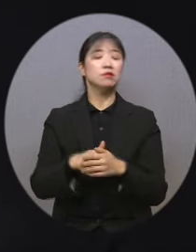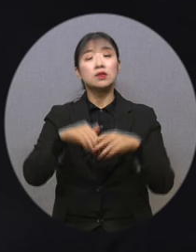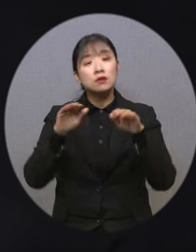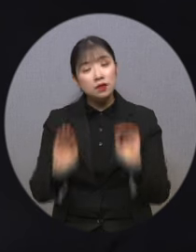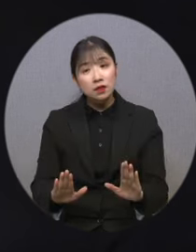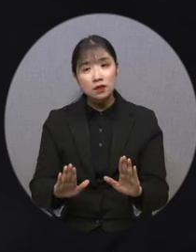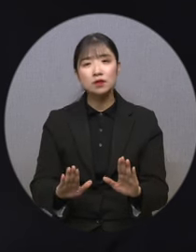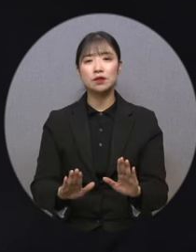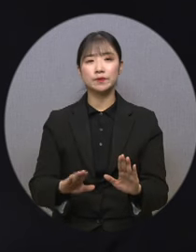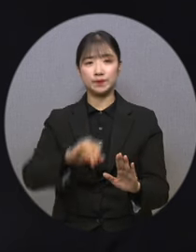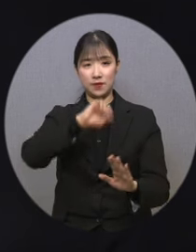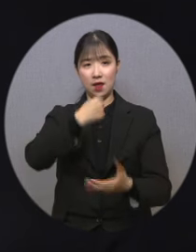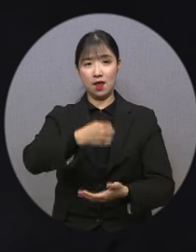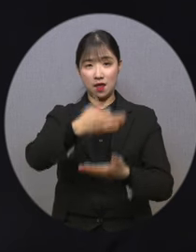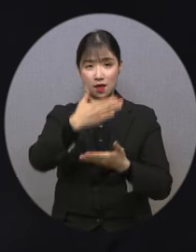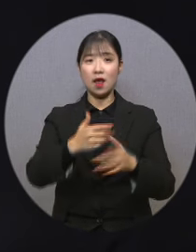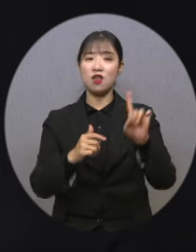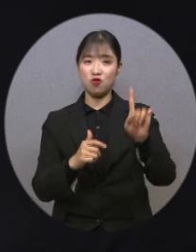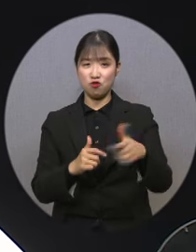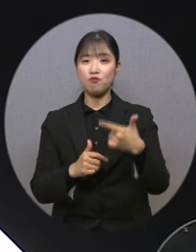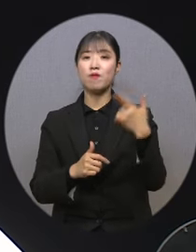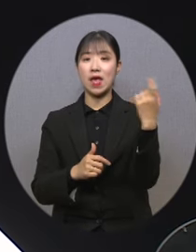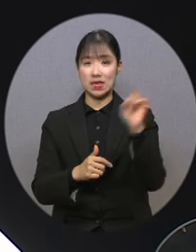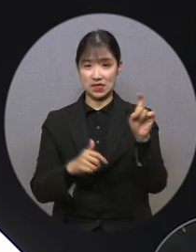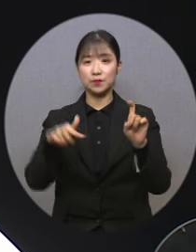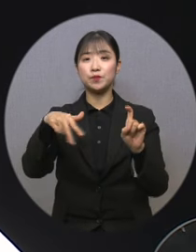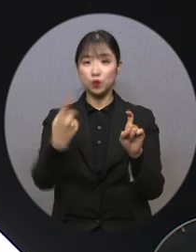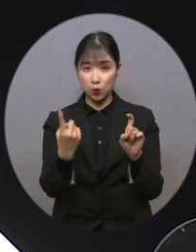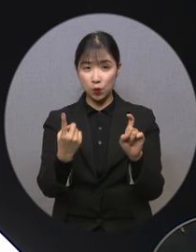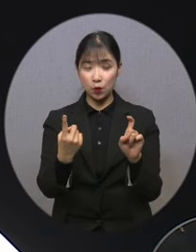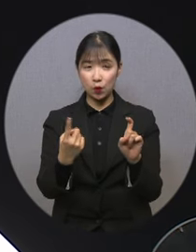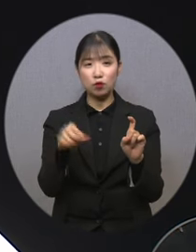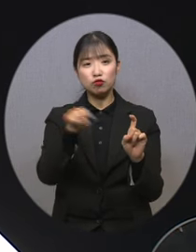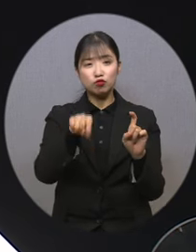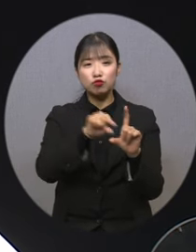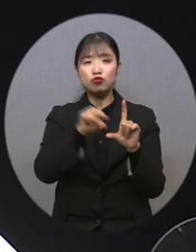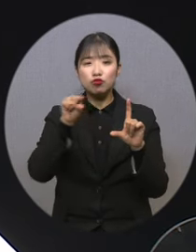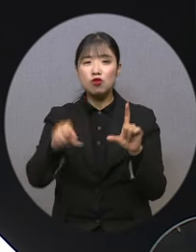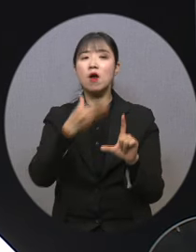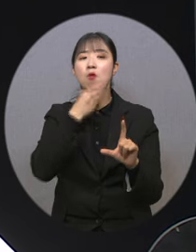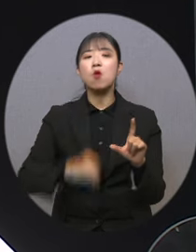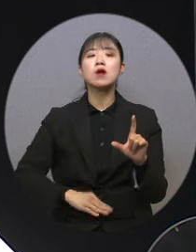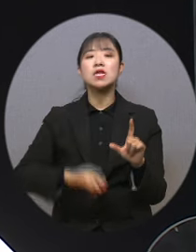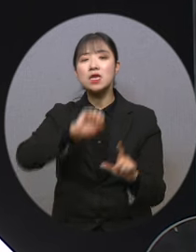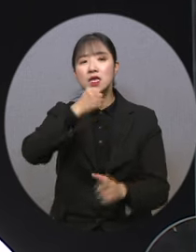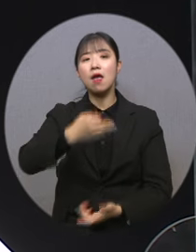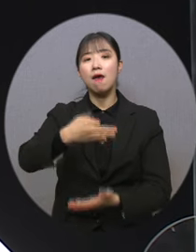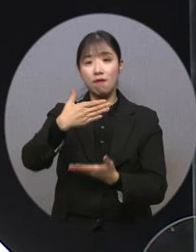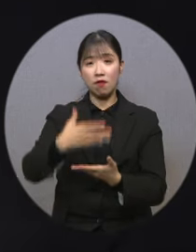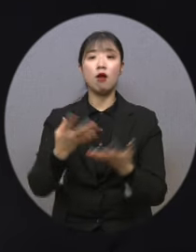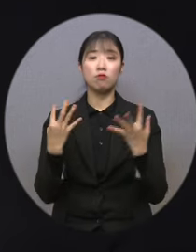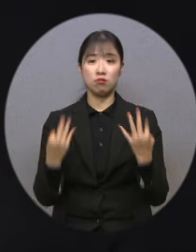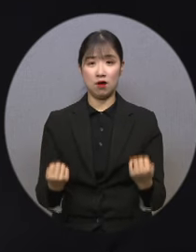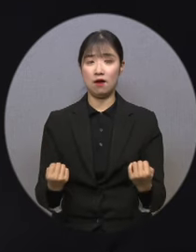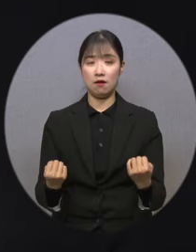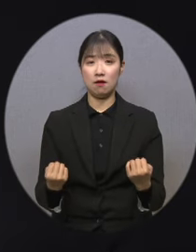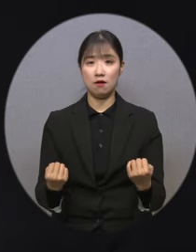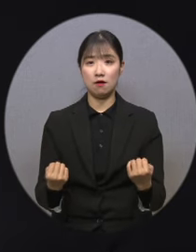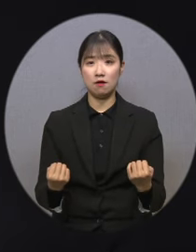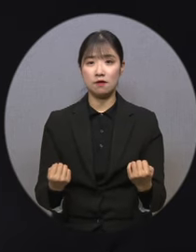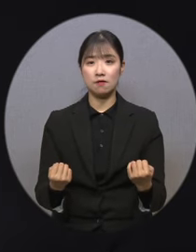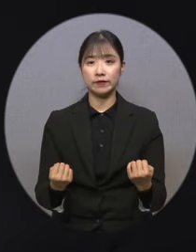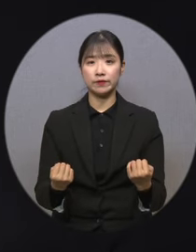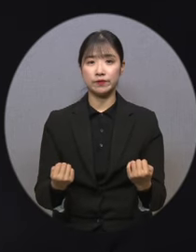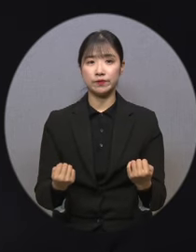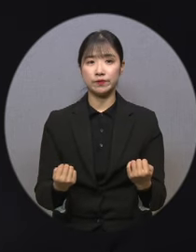지금은 600 10초 정도 되는데 국가예산 이에 여기서 복지 해서 하니 상당히 많이 차지합니다 그렇죠